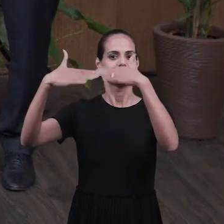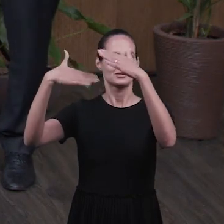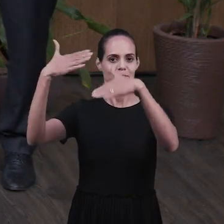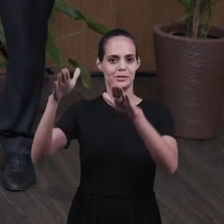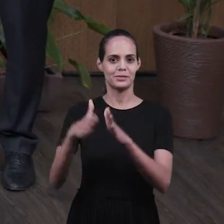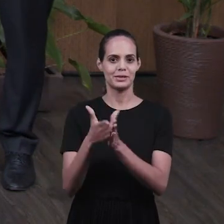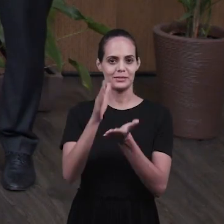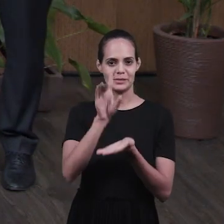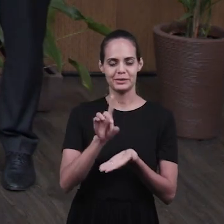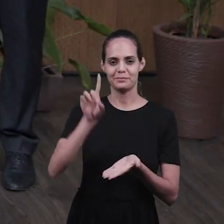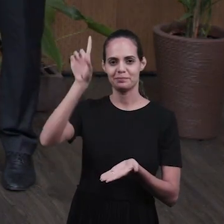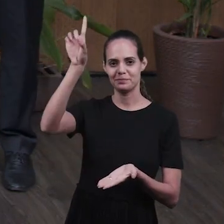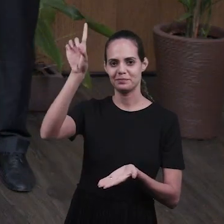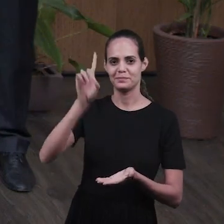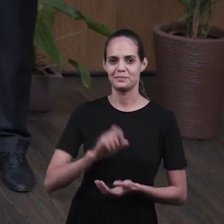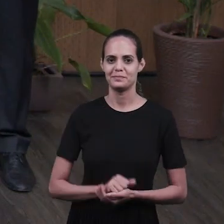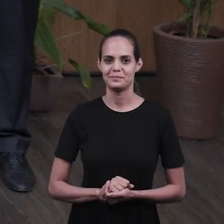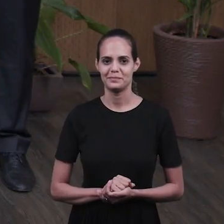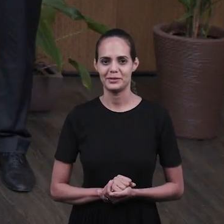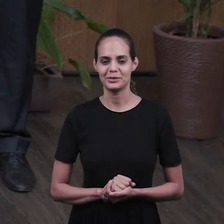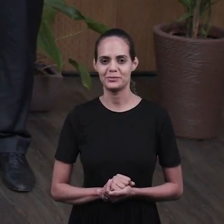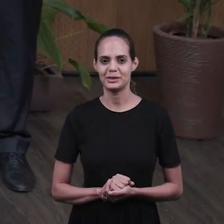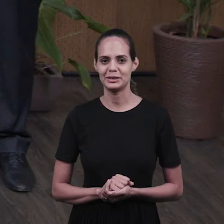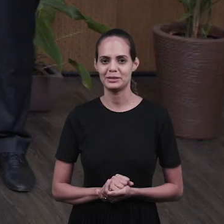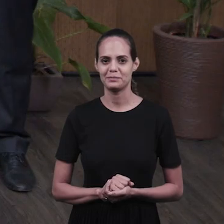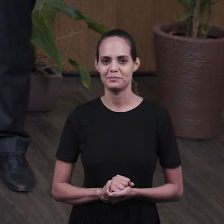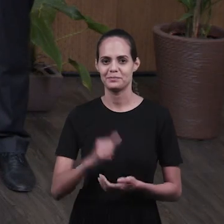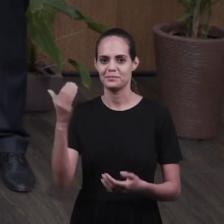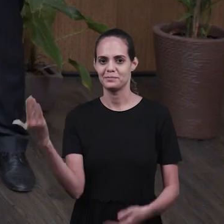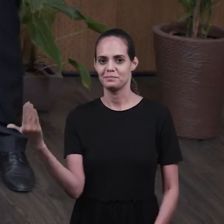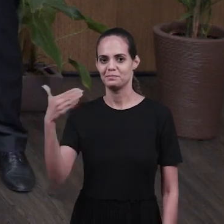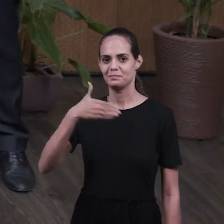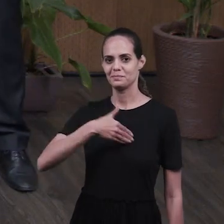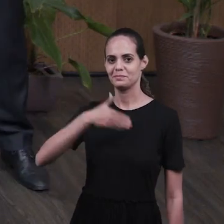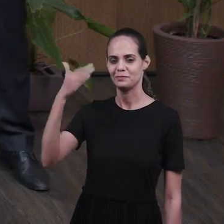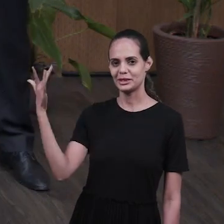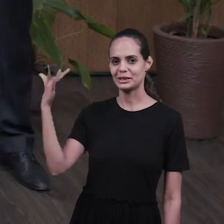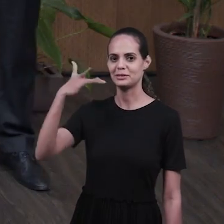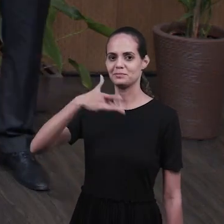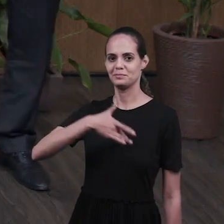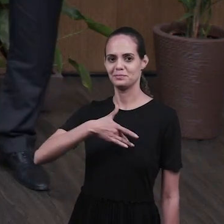parole soit d'une façon quelconque touchée